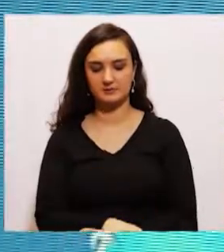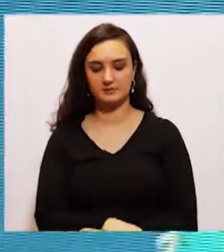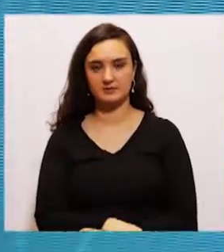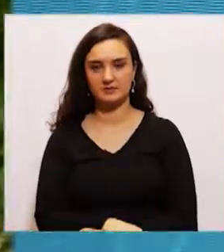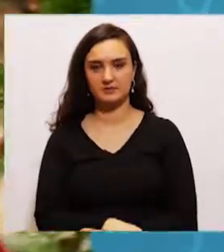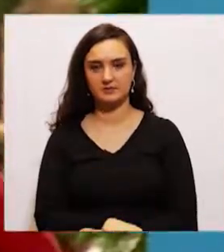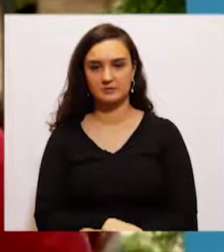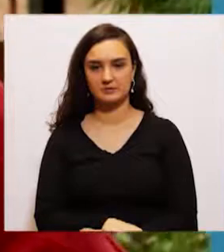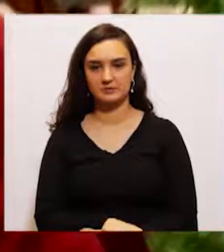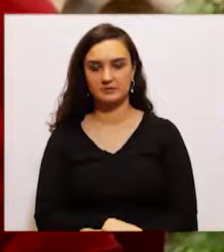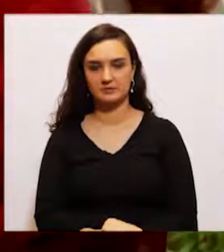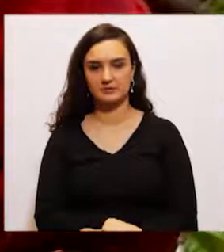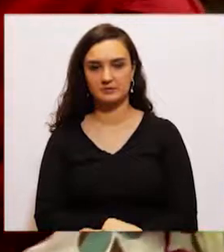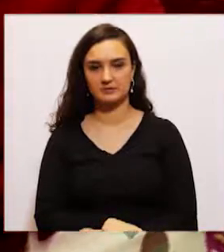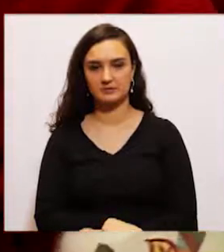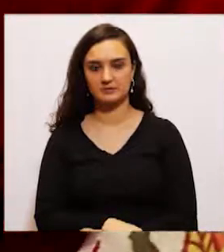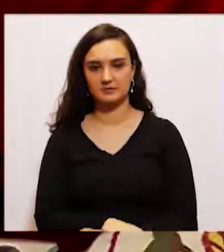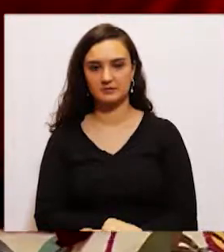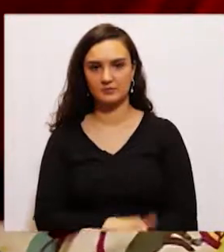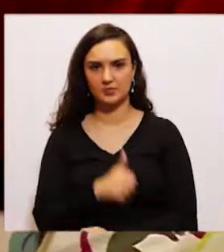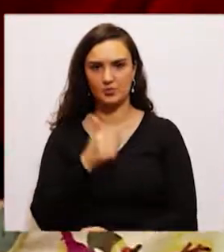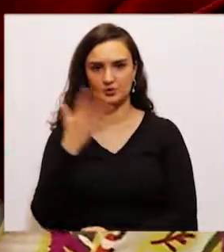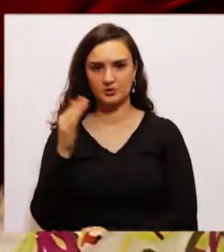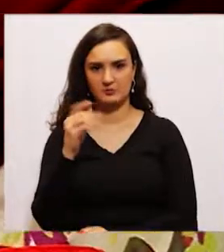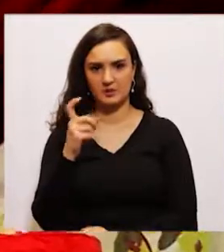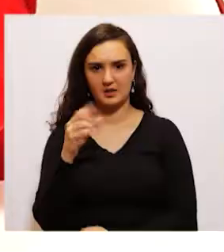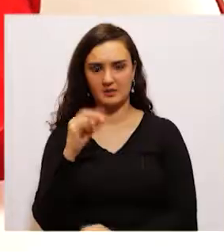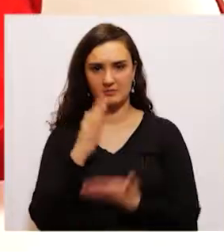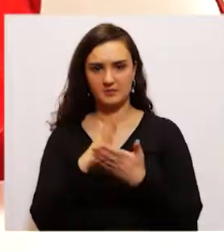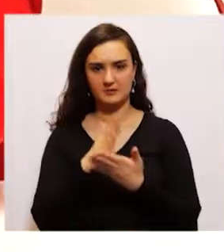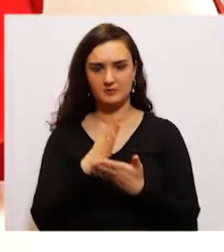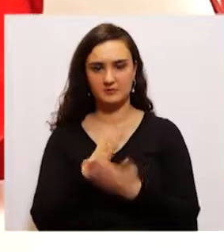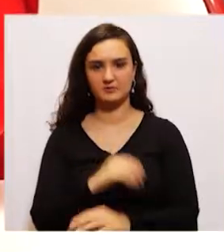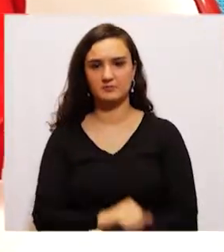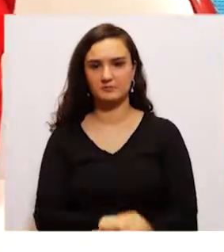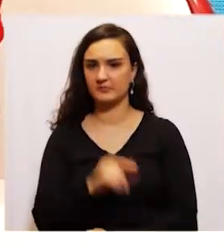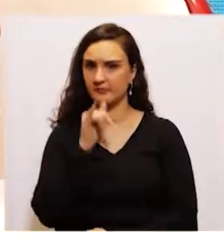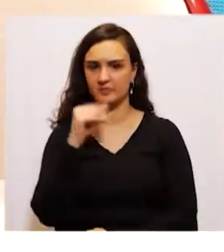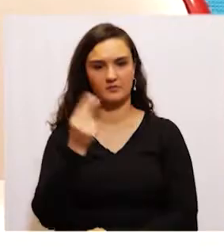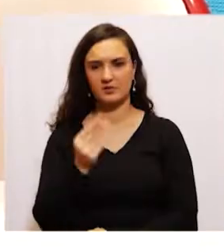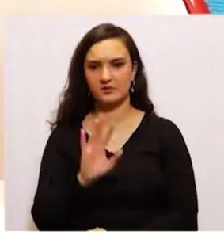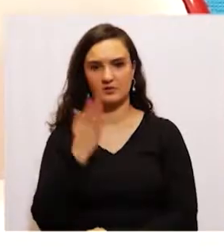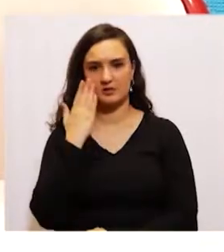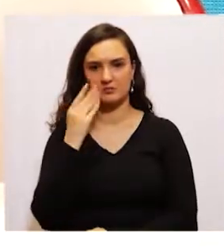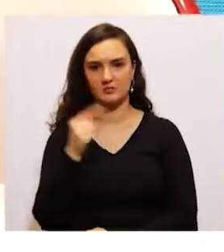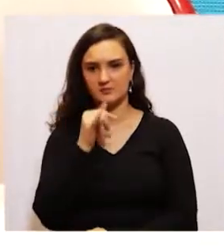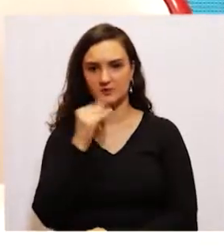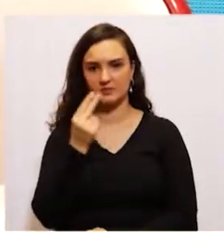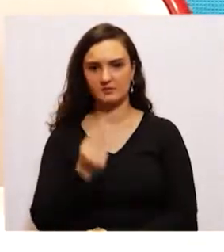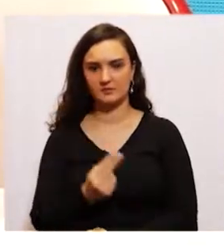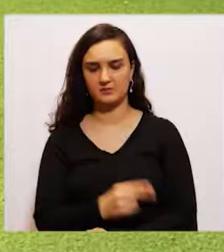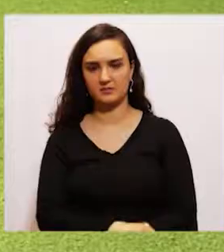როგორი წეროსავით ძაღლი ყოლია, რამ სიგრძე ფეხები აქვს? არა, ნამდვილს ვერ დახატავ. ნამდვილს? ნამდვილს არც უნდა